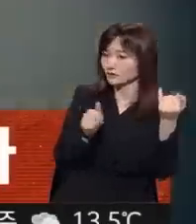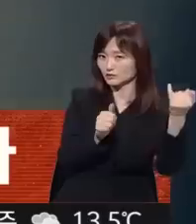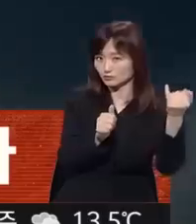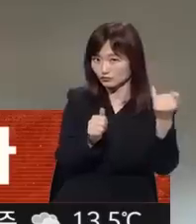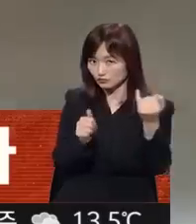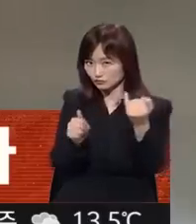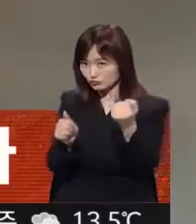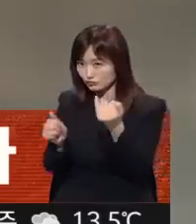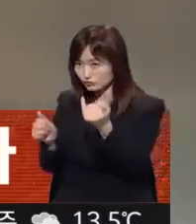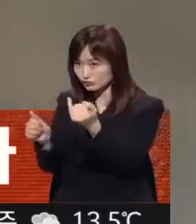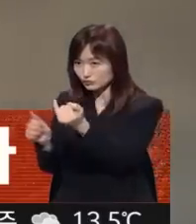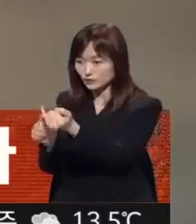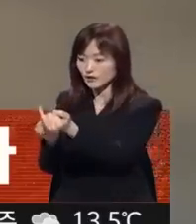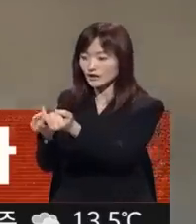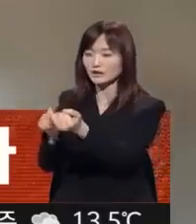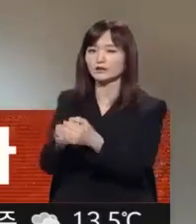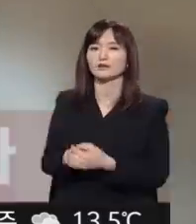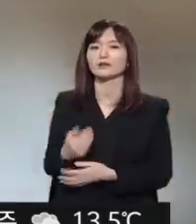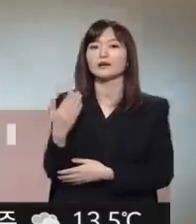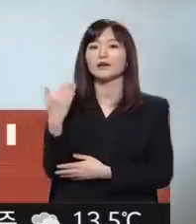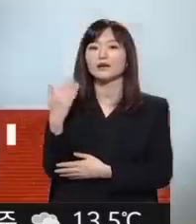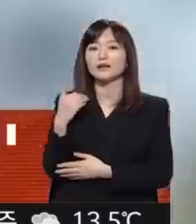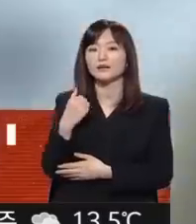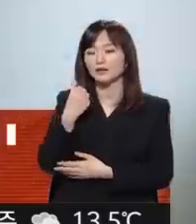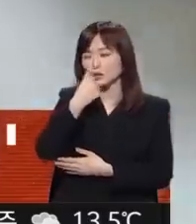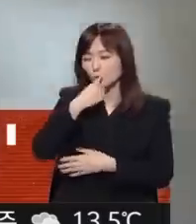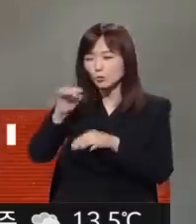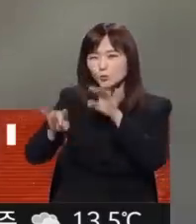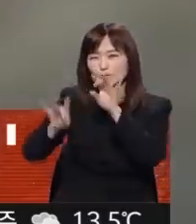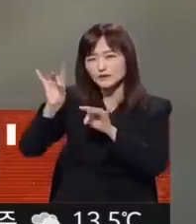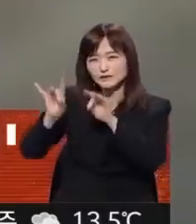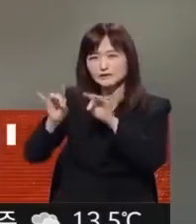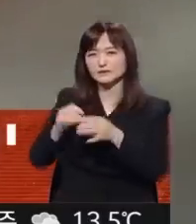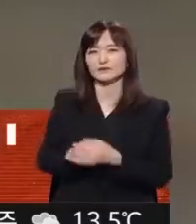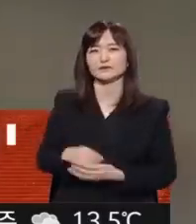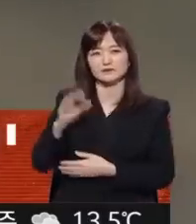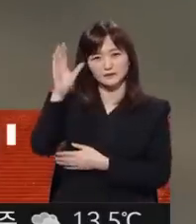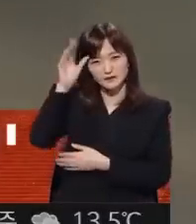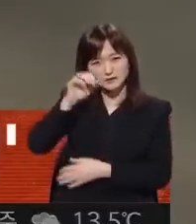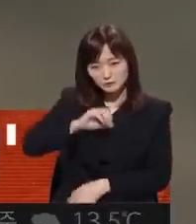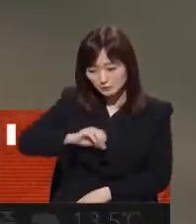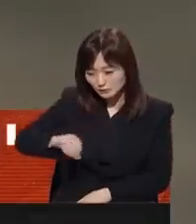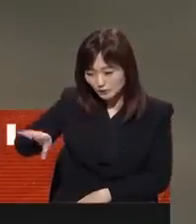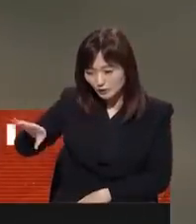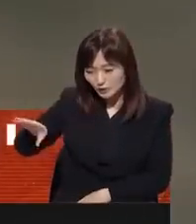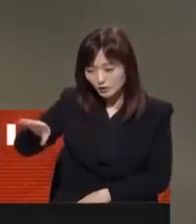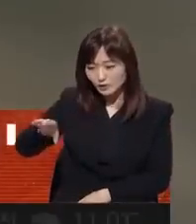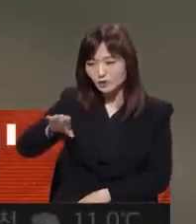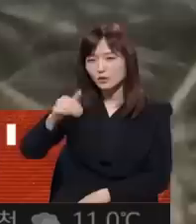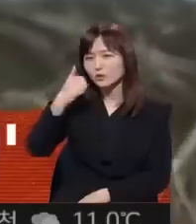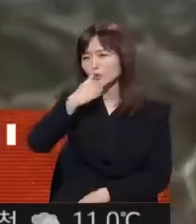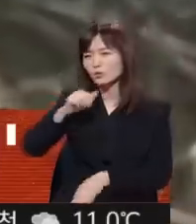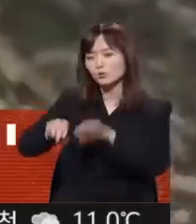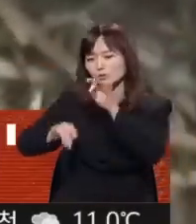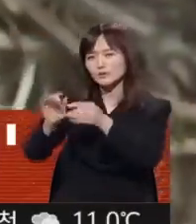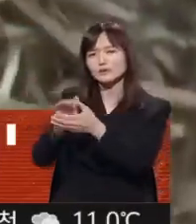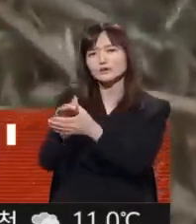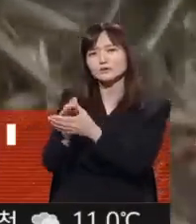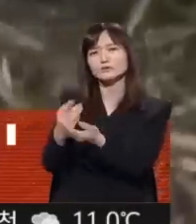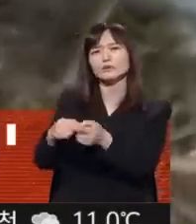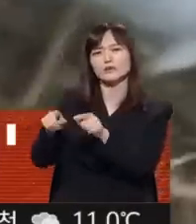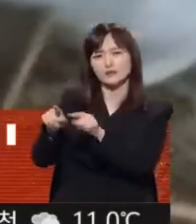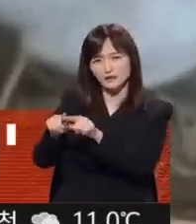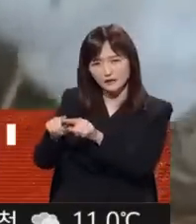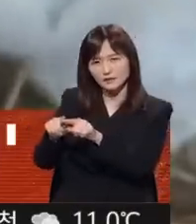향했습니다. 그곳에는 바로 아까 그 곰인형이 있었습니다. 강아지는 버려진 뒤에 이 곰인형을 친구 삼아서 험한